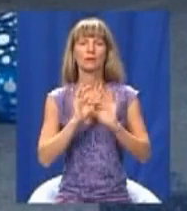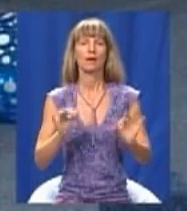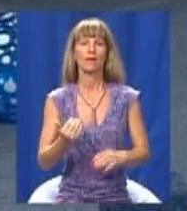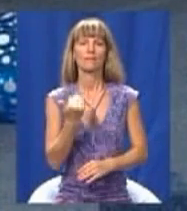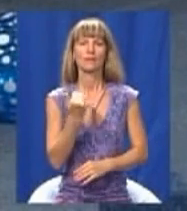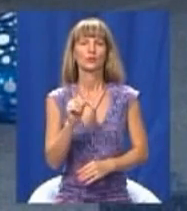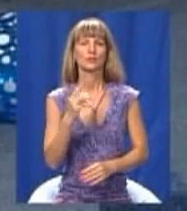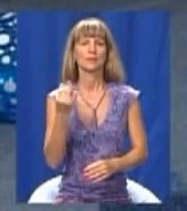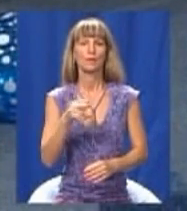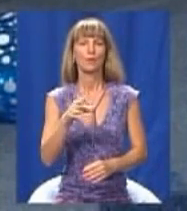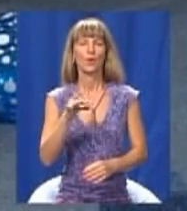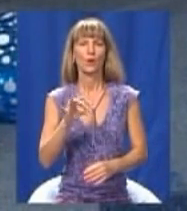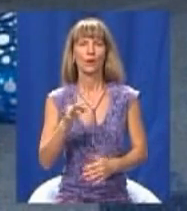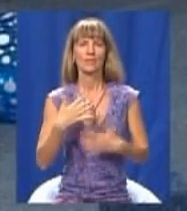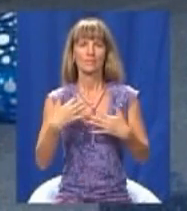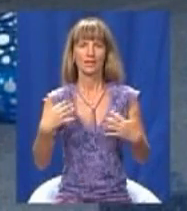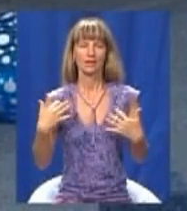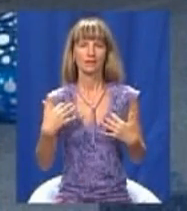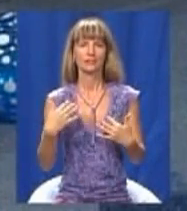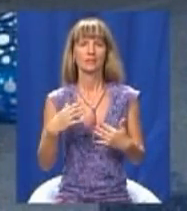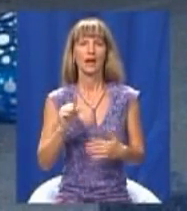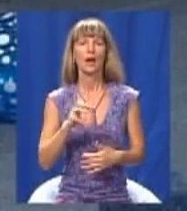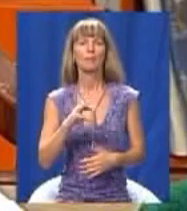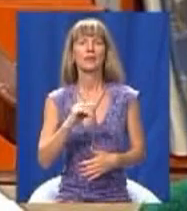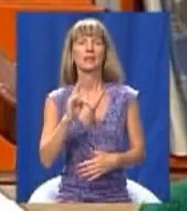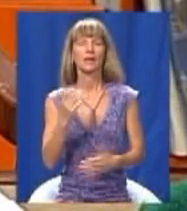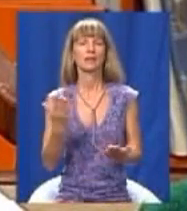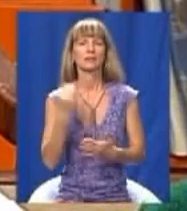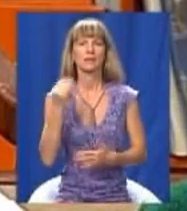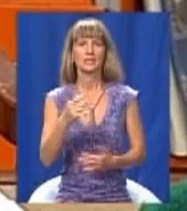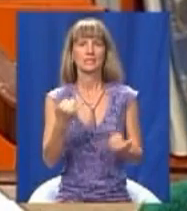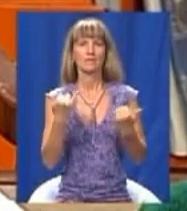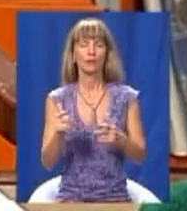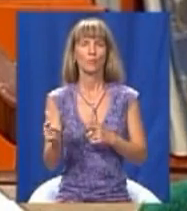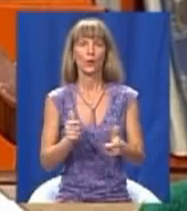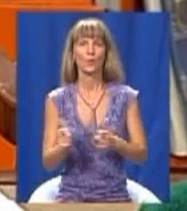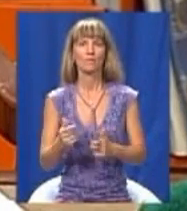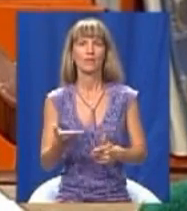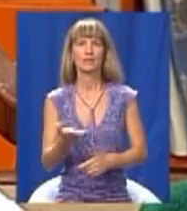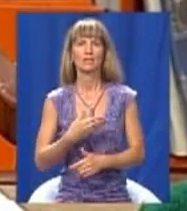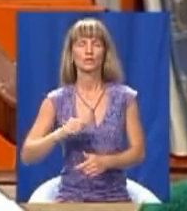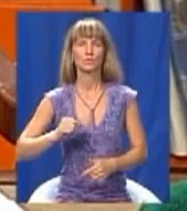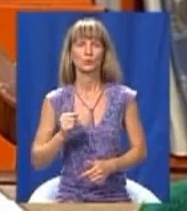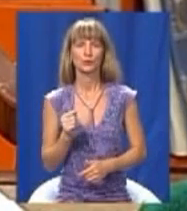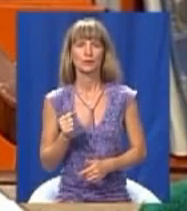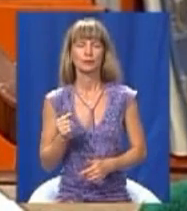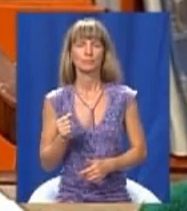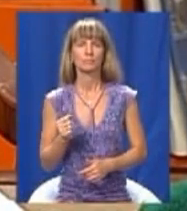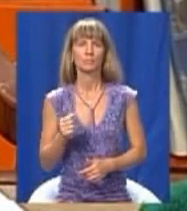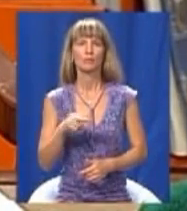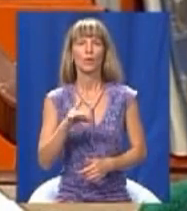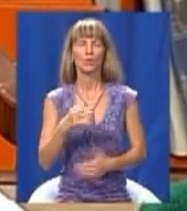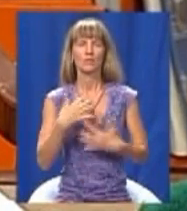про цікавинки про тварин. Амінка, які цікавинки ти сьогодні приготувала нашим друзям? Про